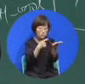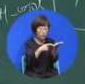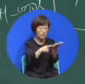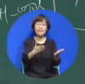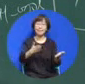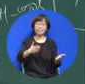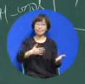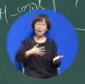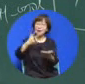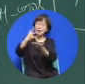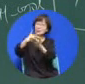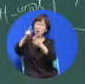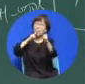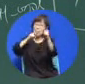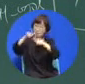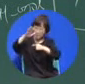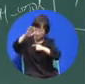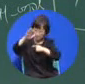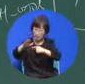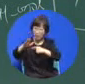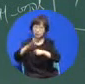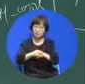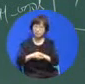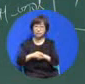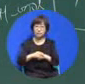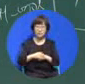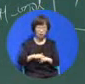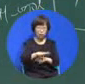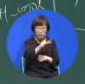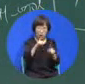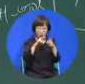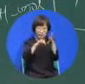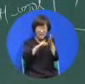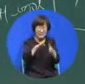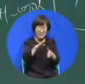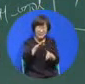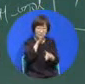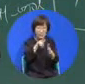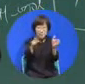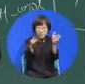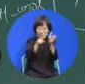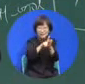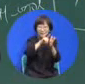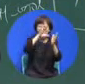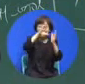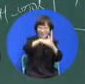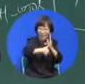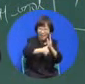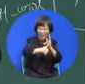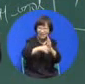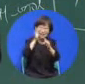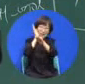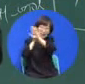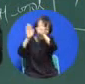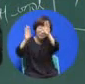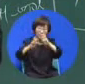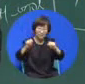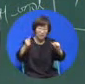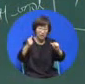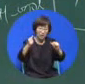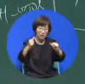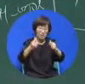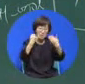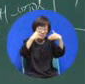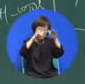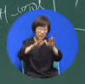Lord. 그 말은 뭔 말입니까? What does that 언약을 mean? 진짜 붙잡을 때 하늘, 땅, 바다, 육지, 나라를 진동할 것이라. That means God will shake the heavens and the earth, the